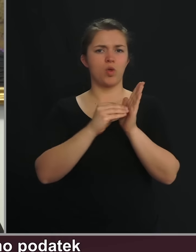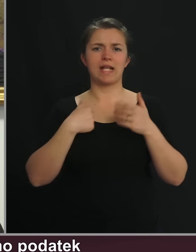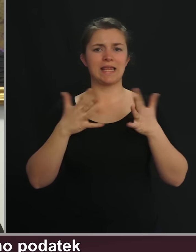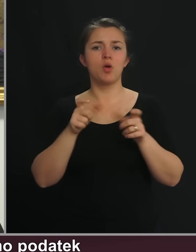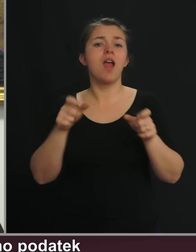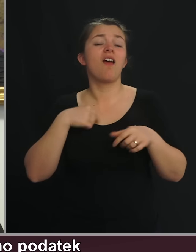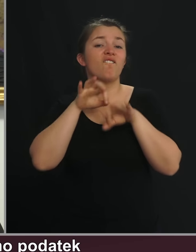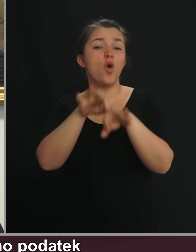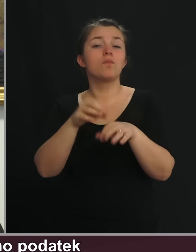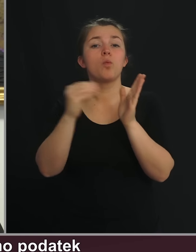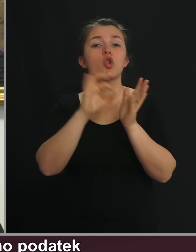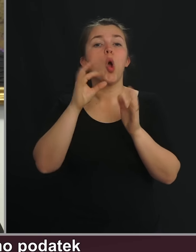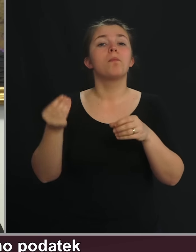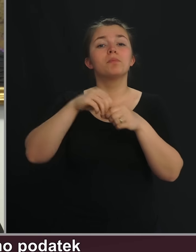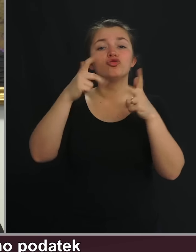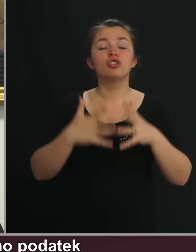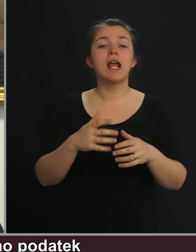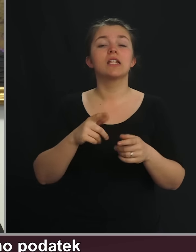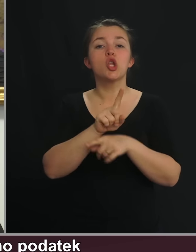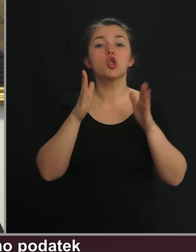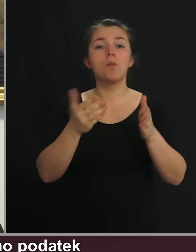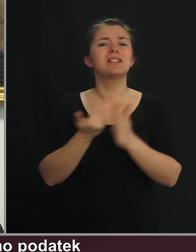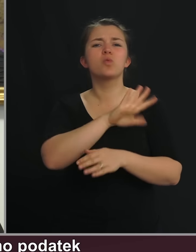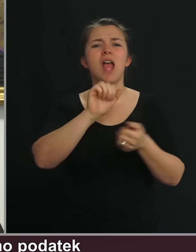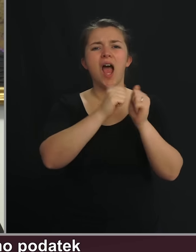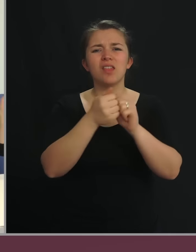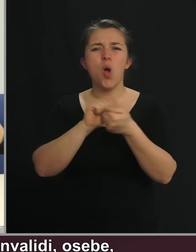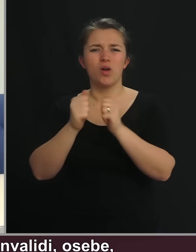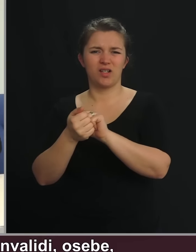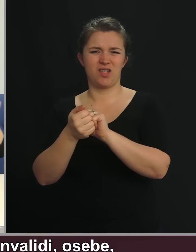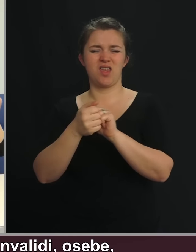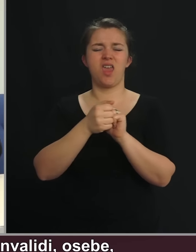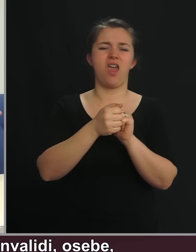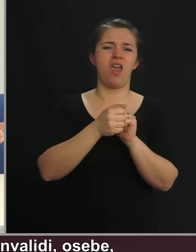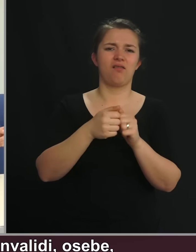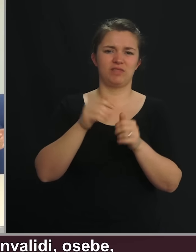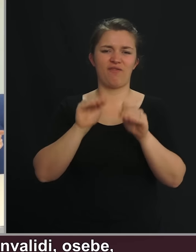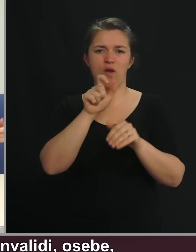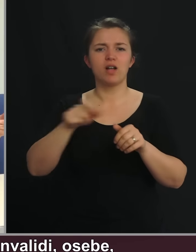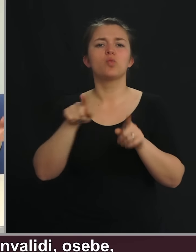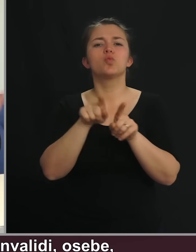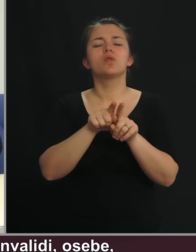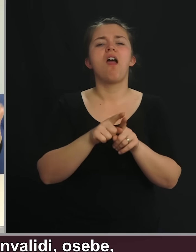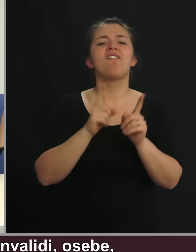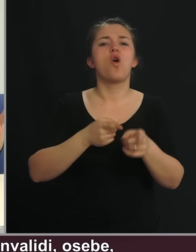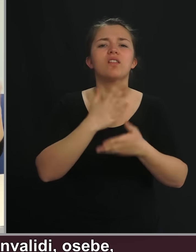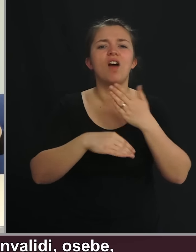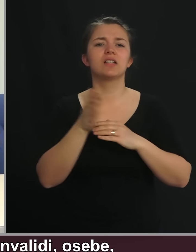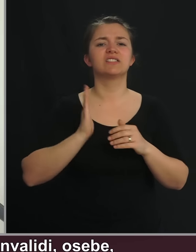Podatka nimamo zato, ker vodimo podatek o prišteti dobi za vse kategorije zavarovancov, to so tudi civilni invalidi, vojni invalidi,